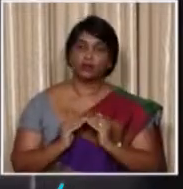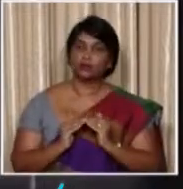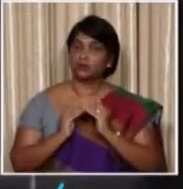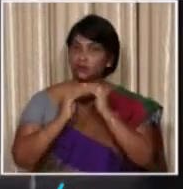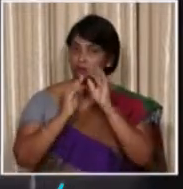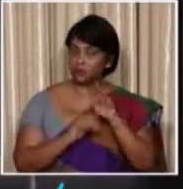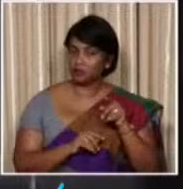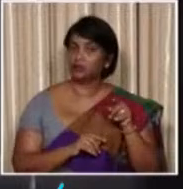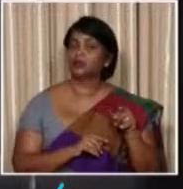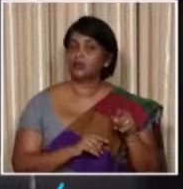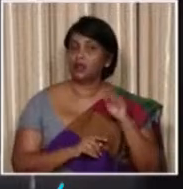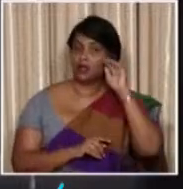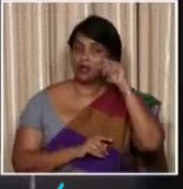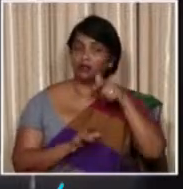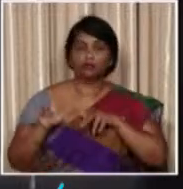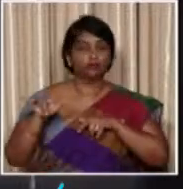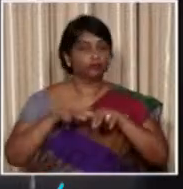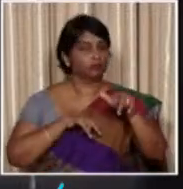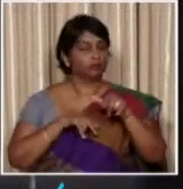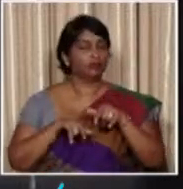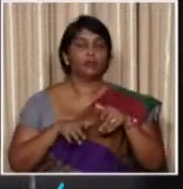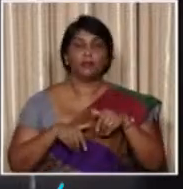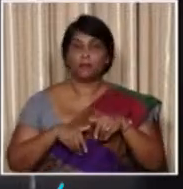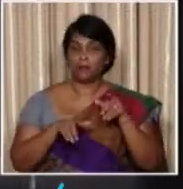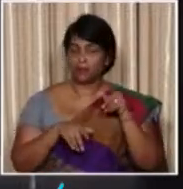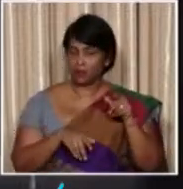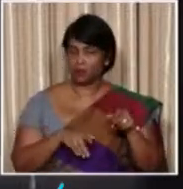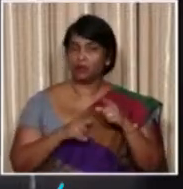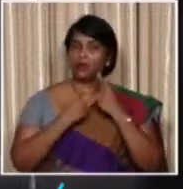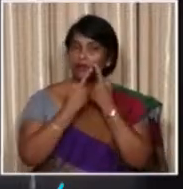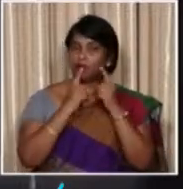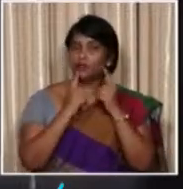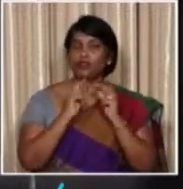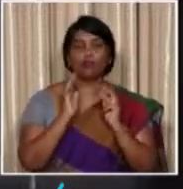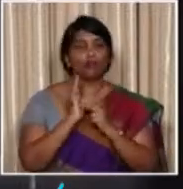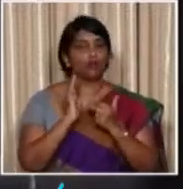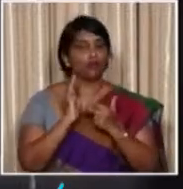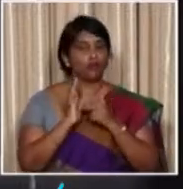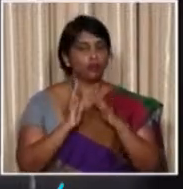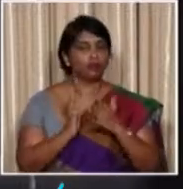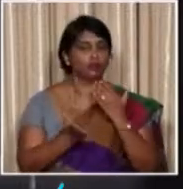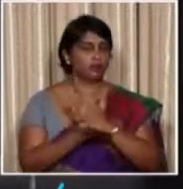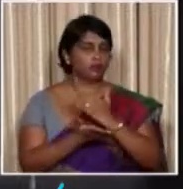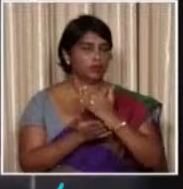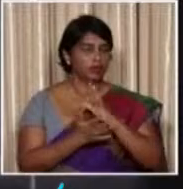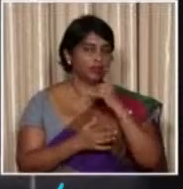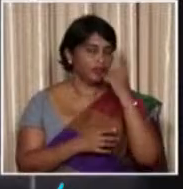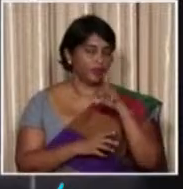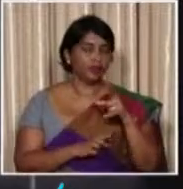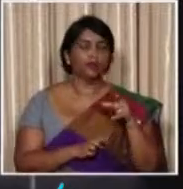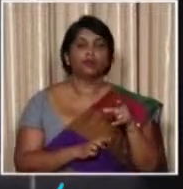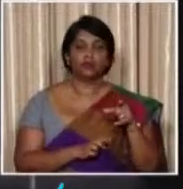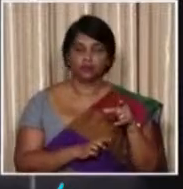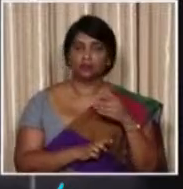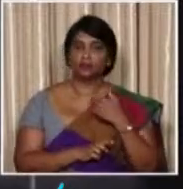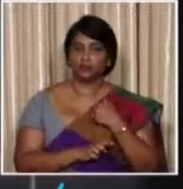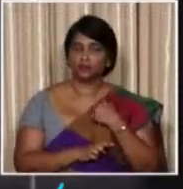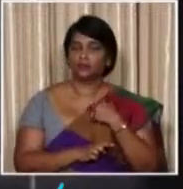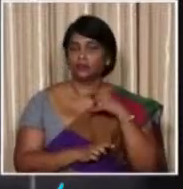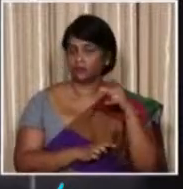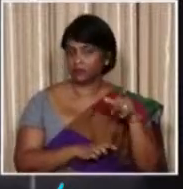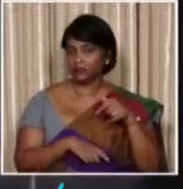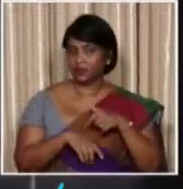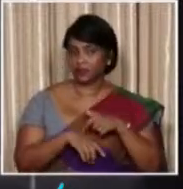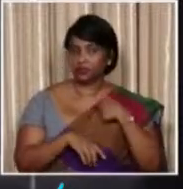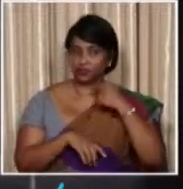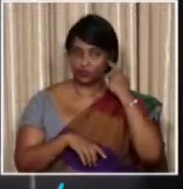හා අලි ගමන් කරන මංකඩවල් නොඑක් ව්‍යාපෘති මගින් අවහිර වීම නිසායි කියලා මම හිතන්නේ එතුමිය මේ